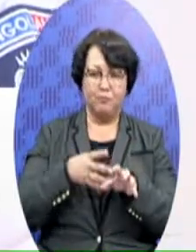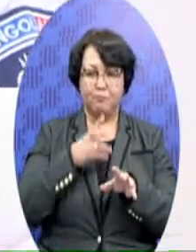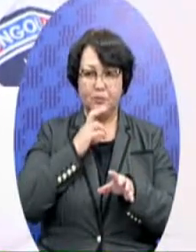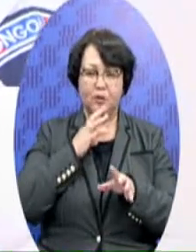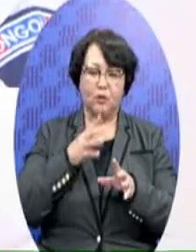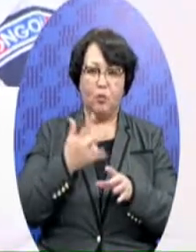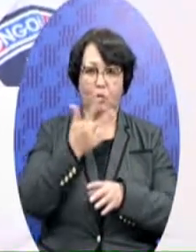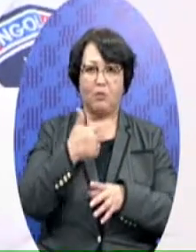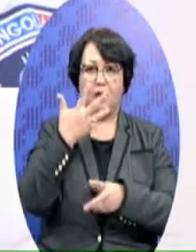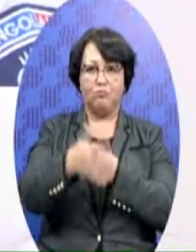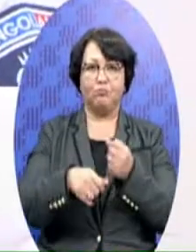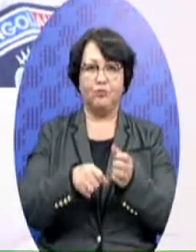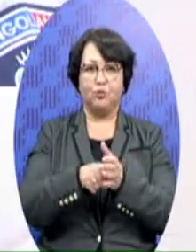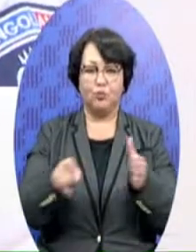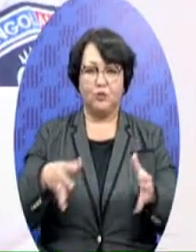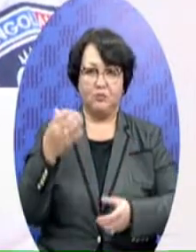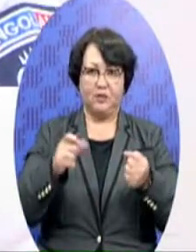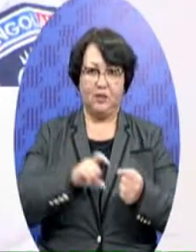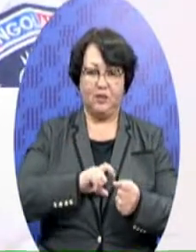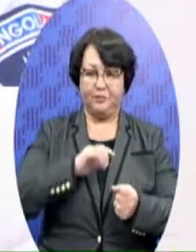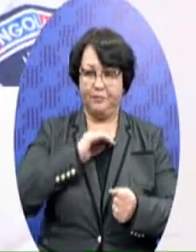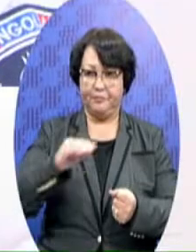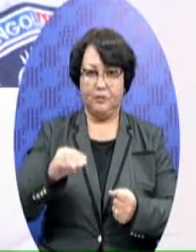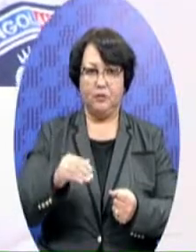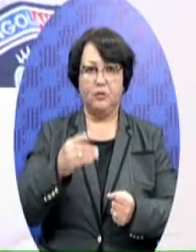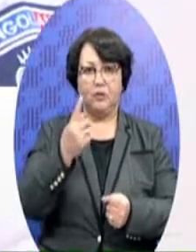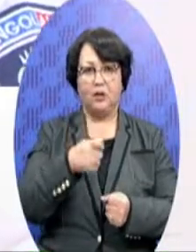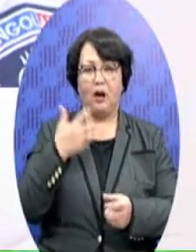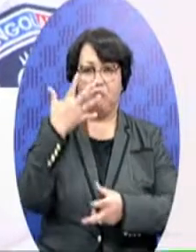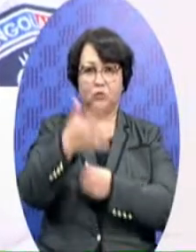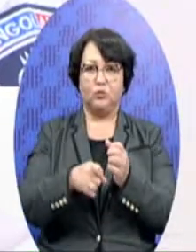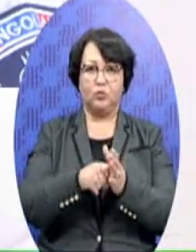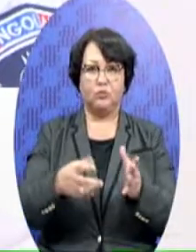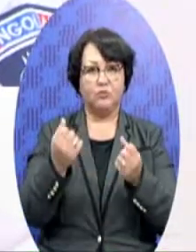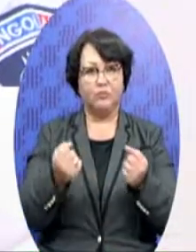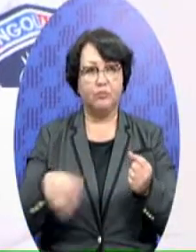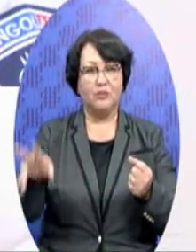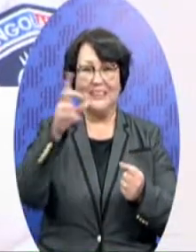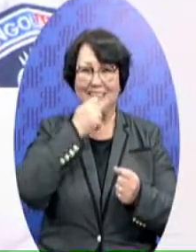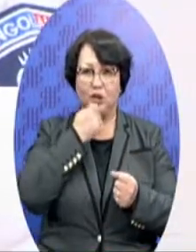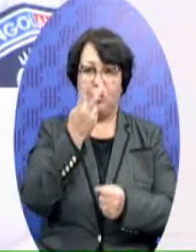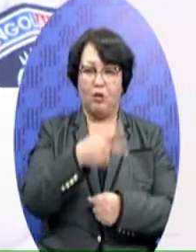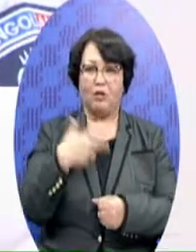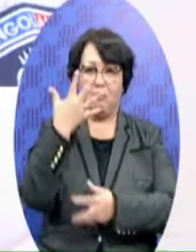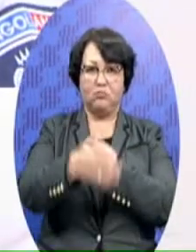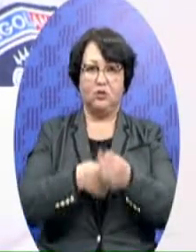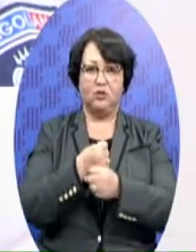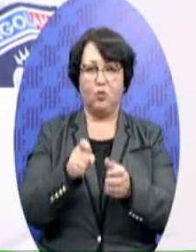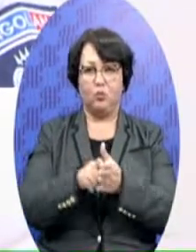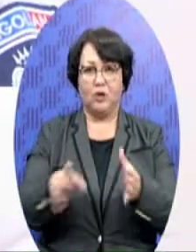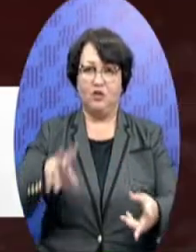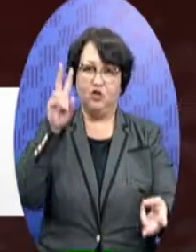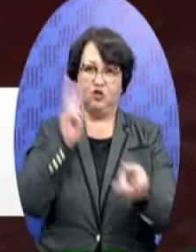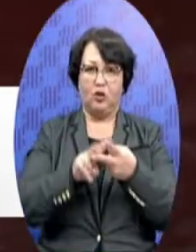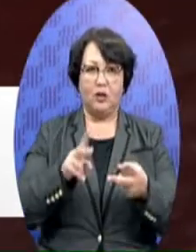хасаад 1-5 жилээр зорчих эрхийг хязгаарлах буюу эсвэл 2-5 жилийн хугацаагаар хорхил шийдэгдэх хуулийн санкцтай